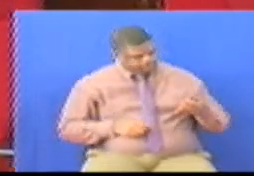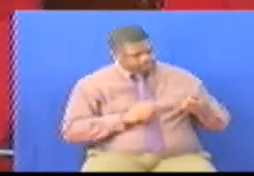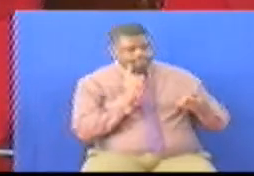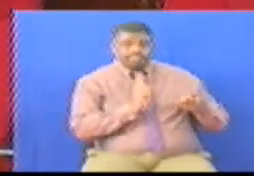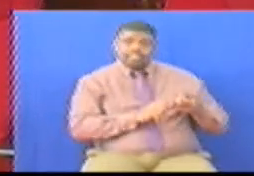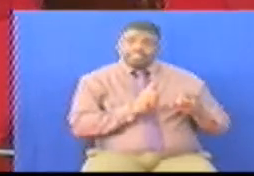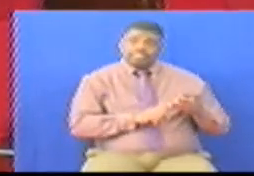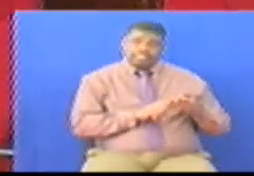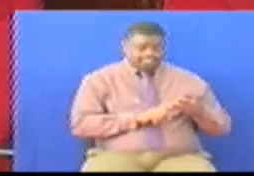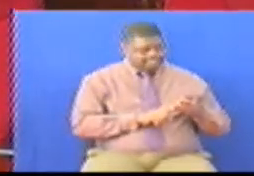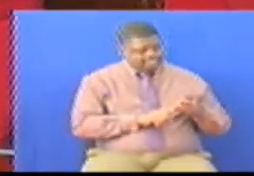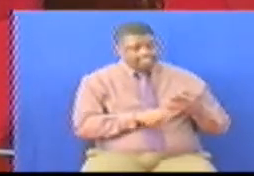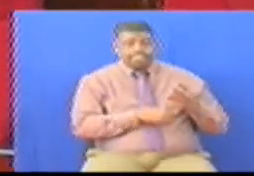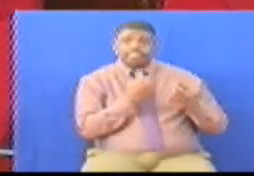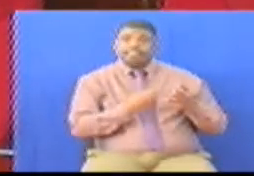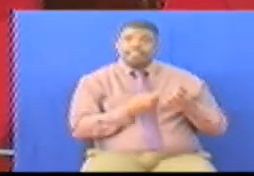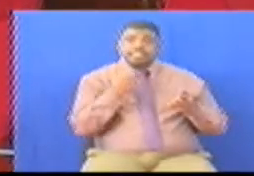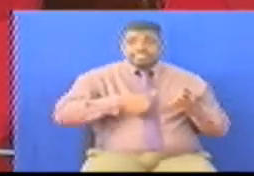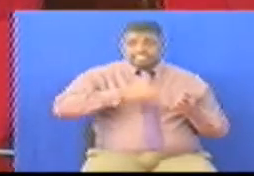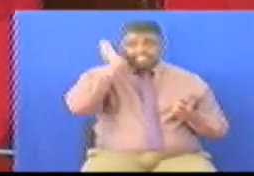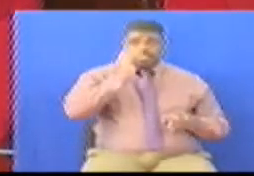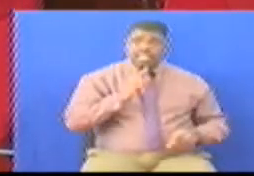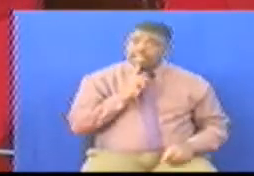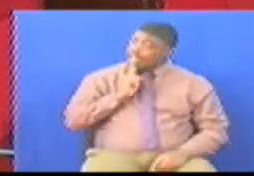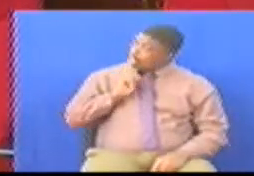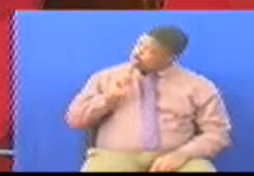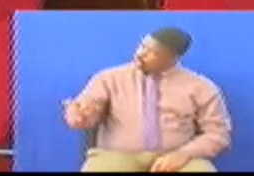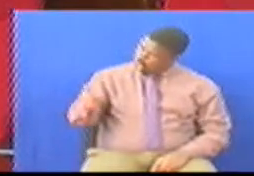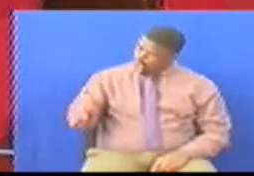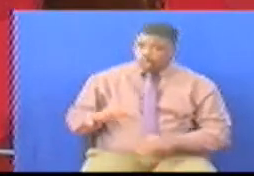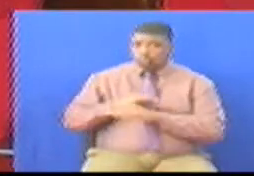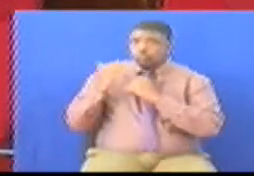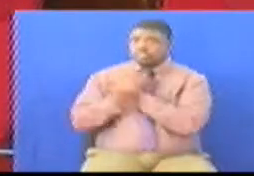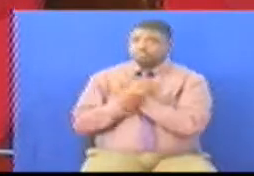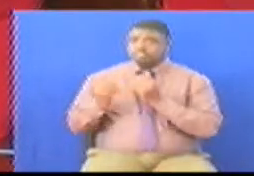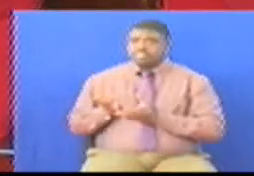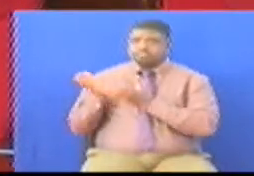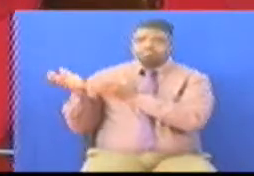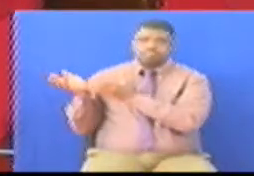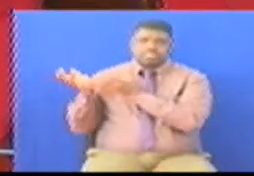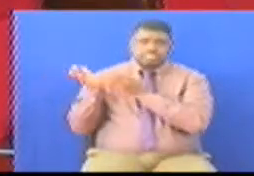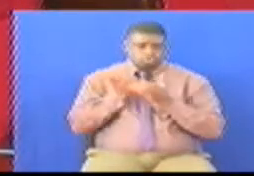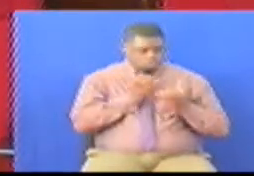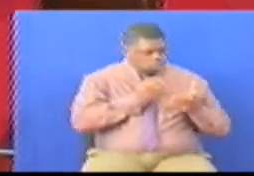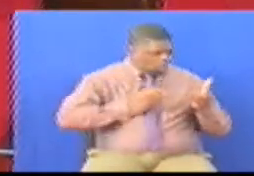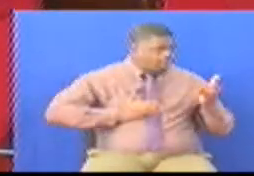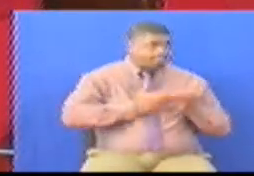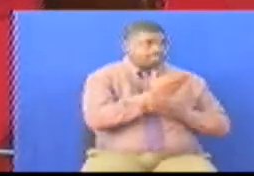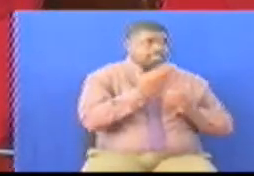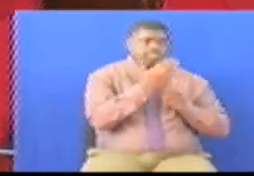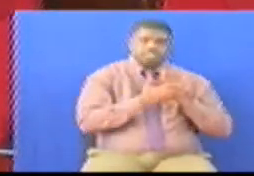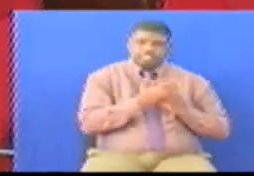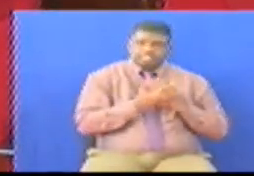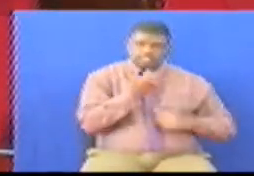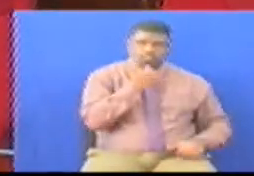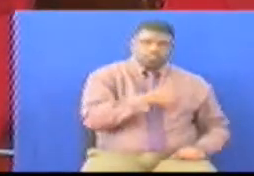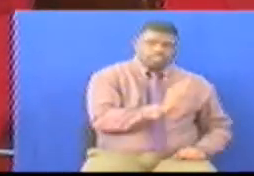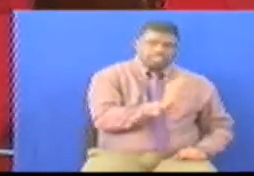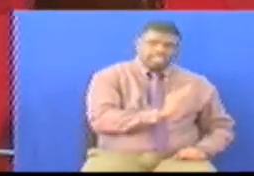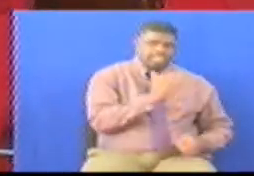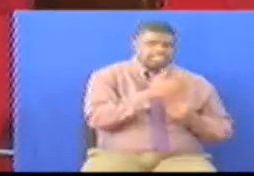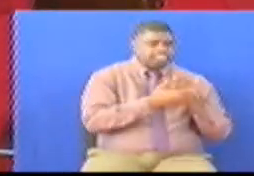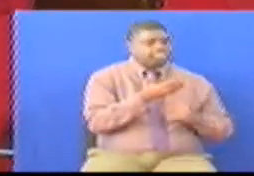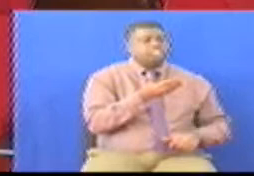serikali iliamrishe udhibiti na ufuatiliaji wa mizigo inayopitia hapa nchini kwenda